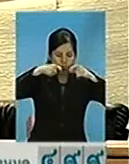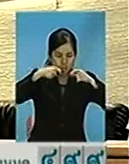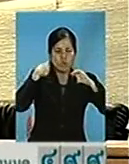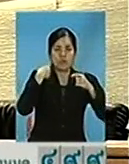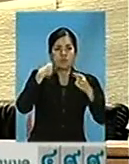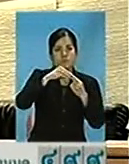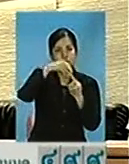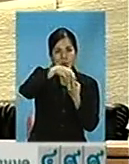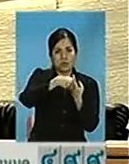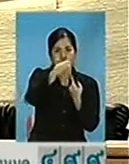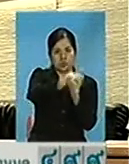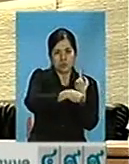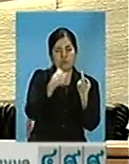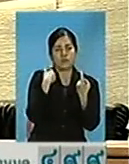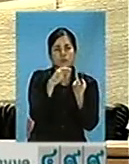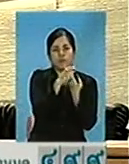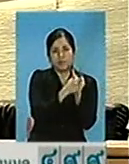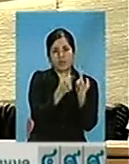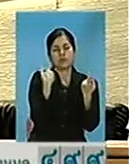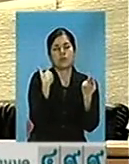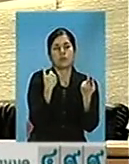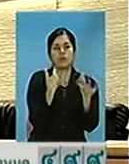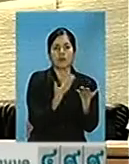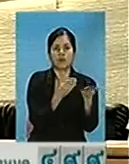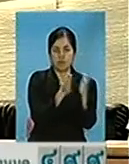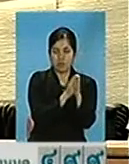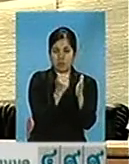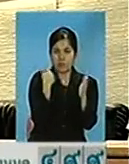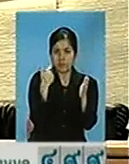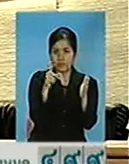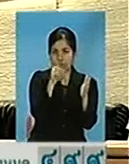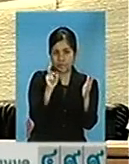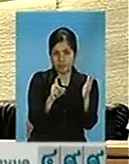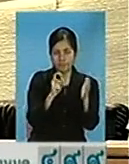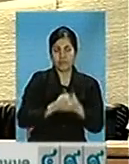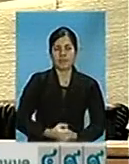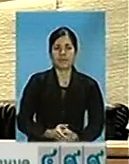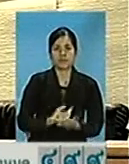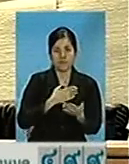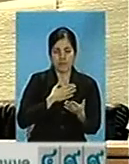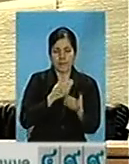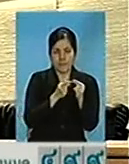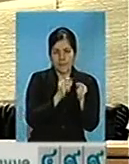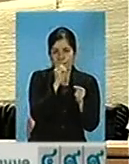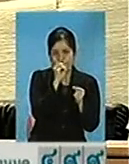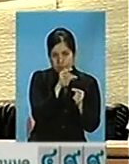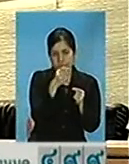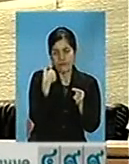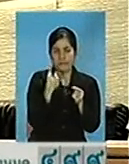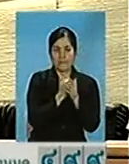ไม่เพราะถ้าเป็นดังนั้นแล้วมันก็กลับกลายไปว่าไป